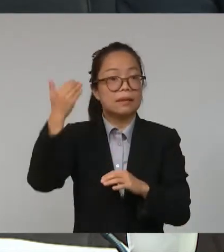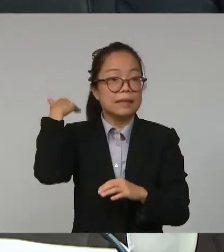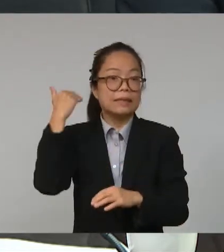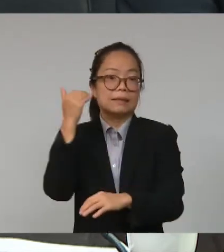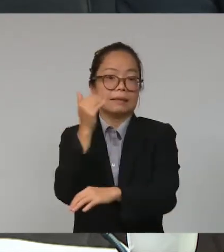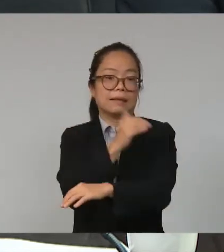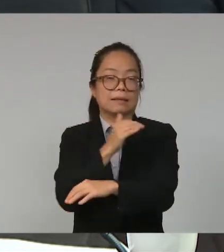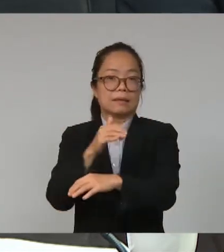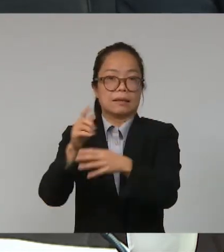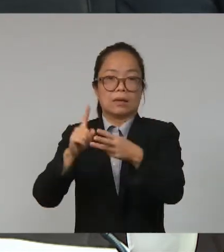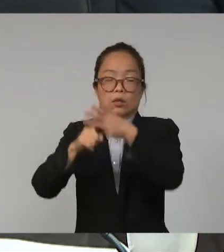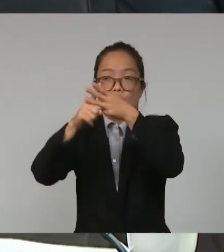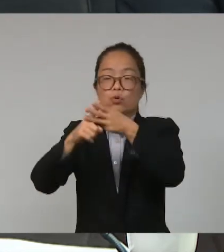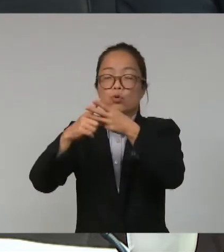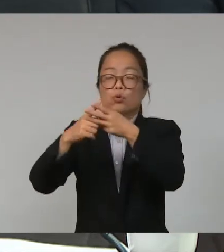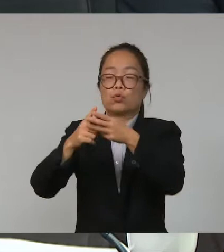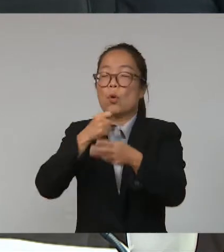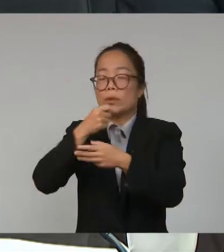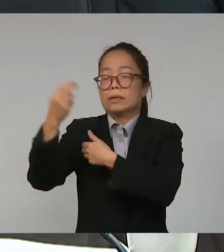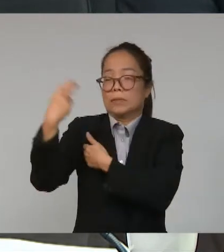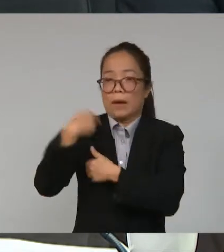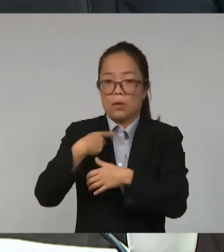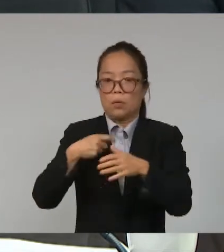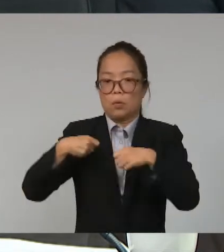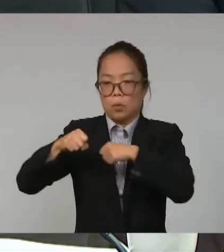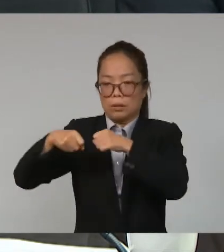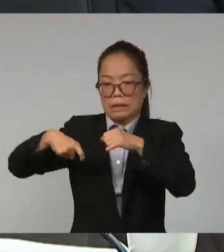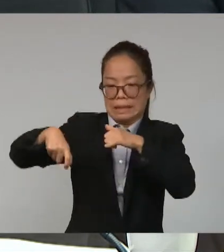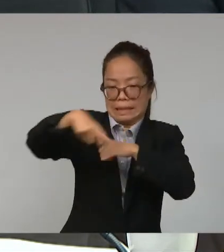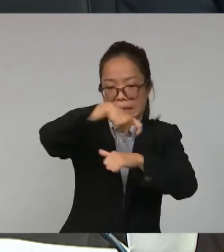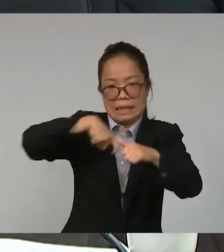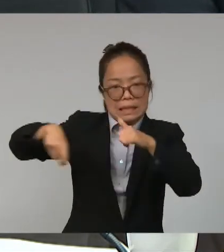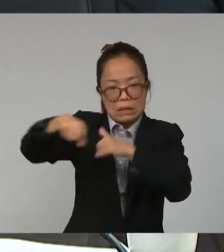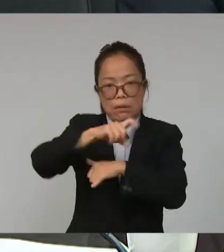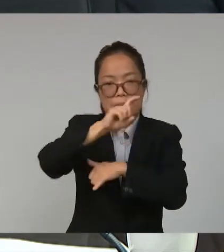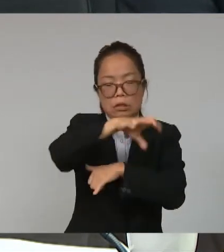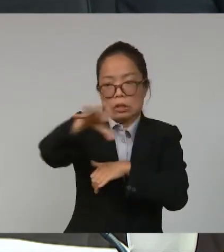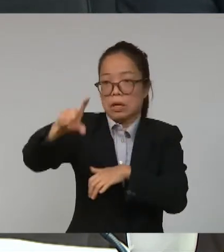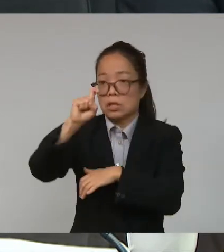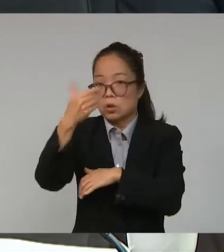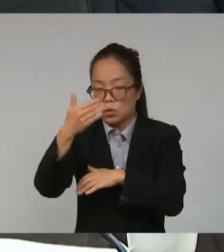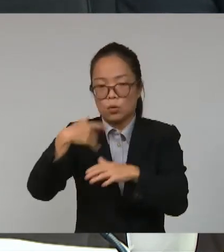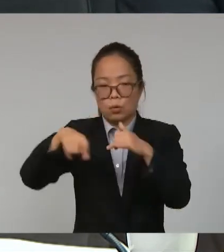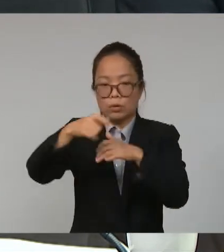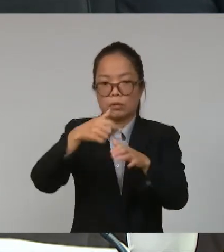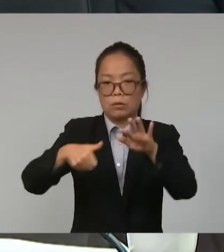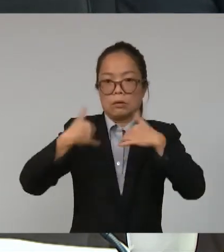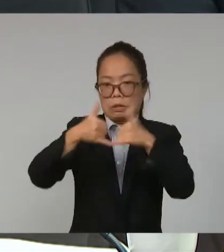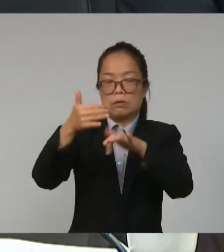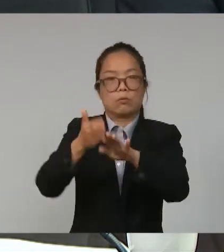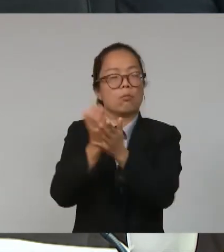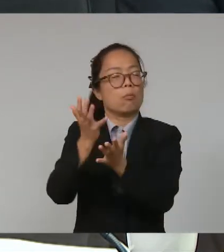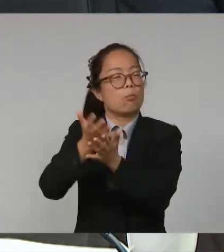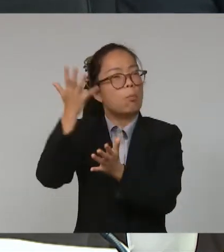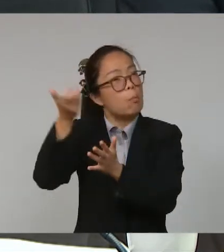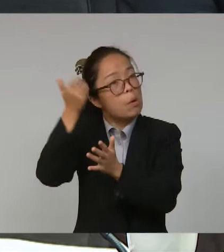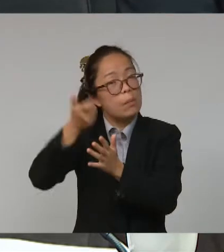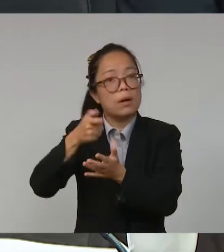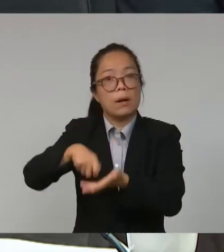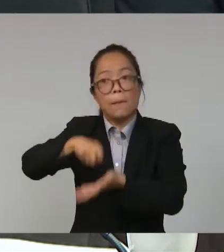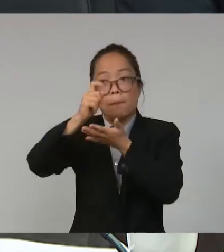命，我骑着摩托车环岛19个县市巡回街头演讲，谈的就是公